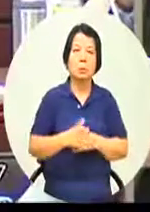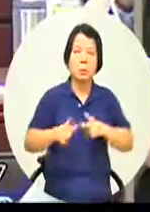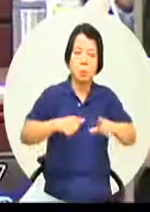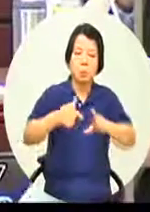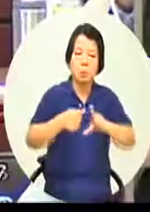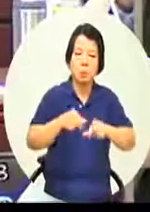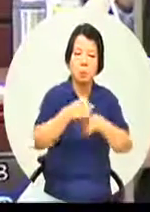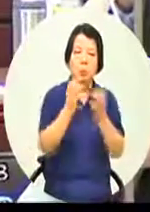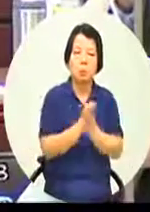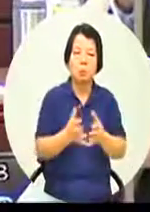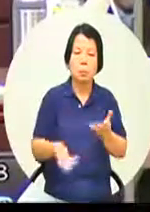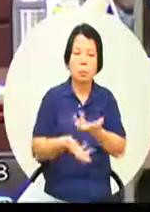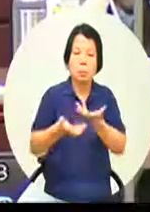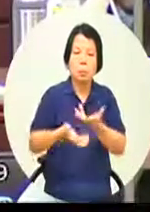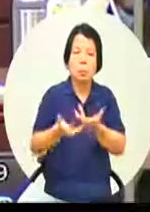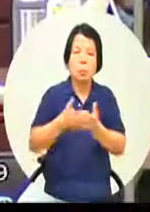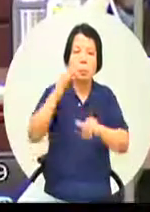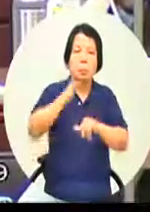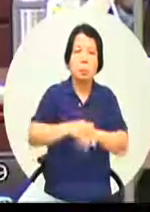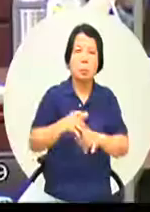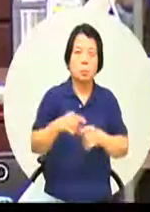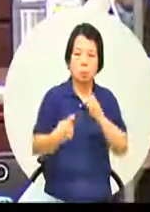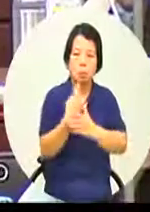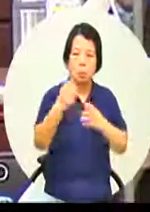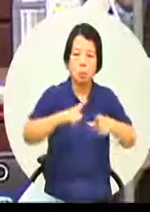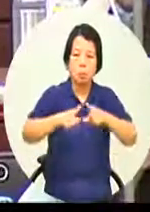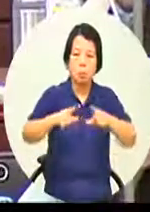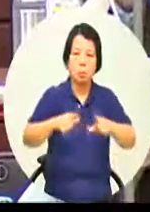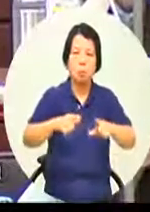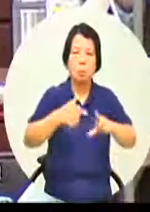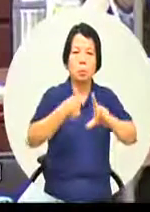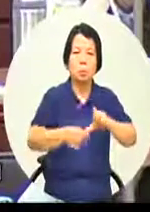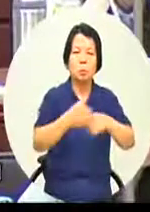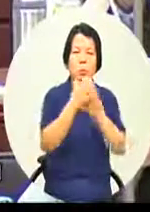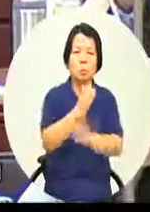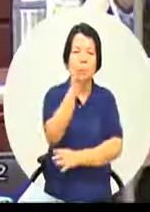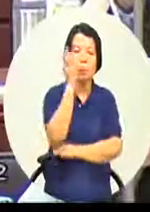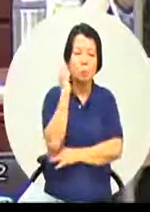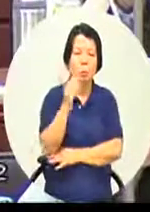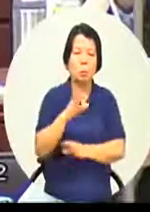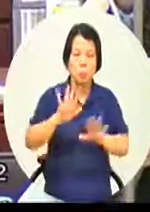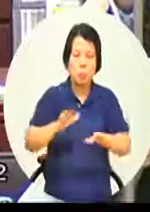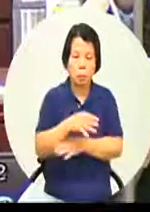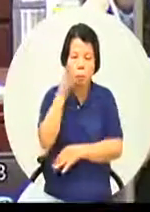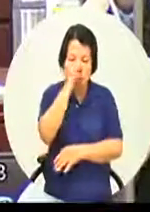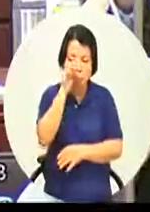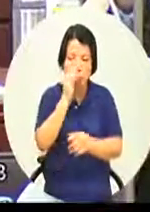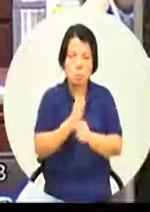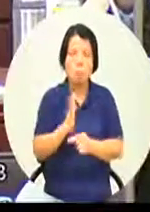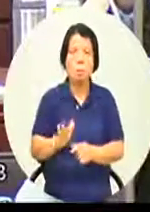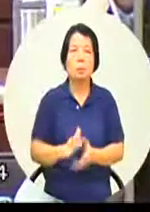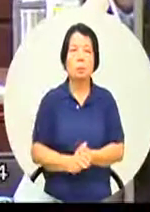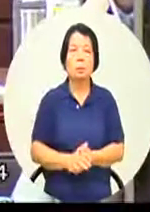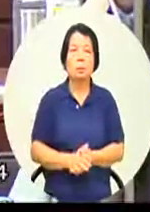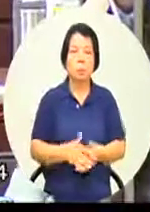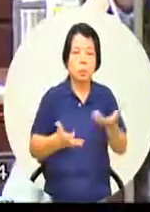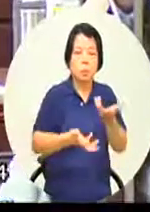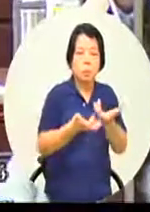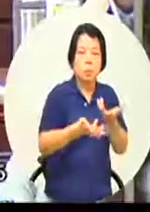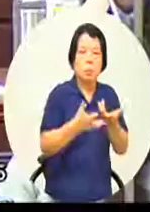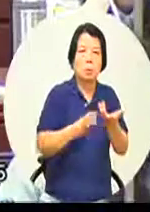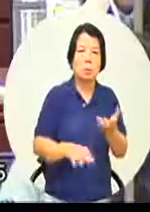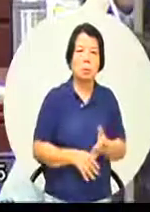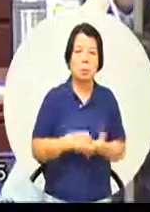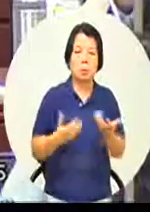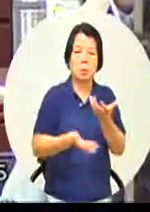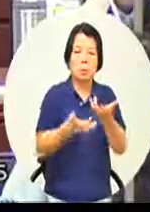的一个火葬。 合法的就是园区，我目前就是我们公家正在找了哈，正在找。那另外火化的这种就是火化